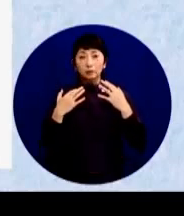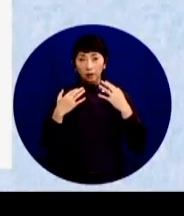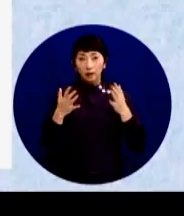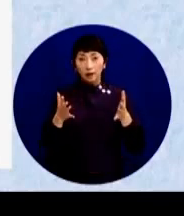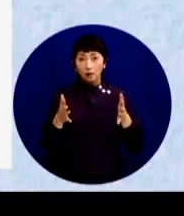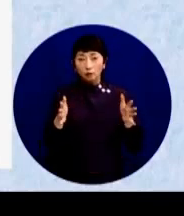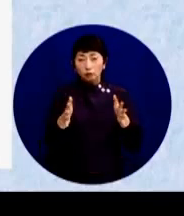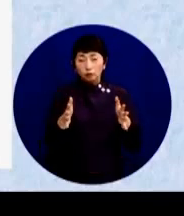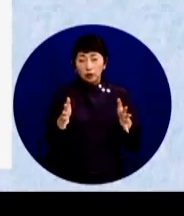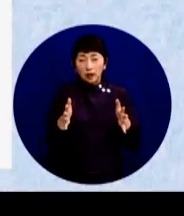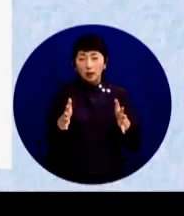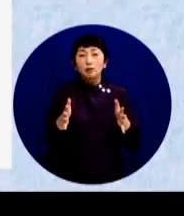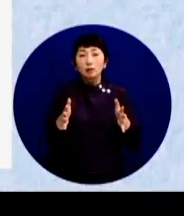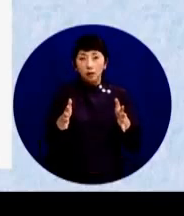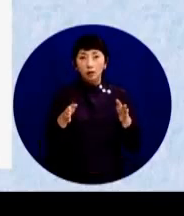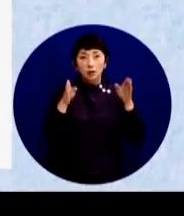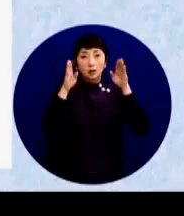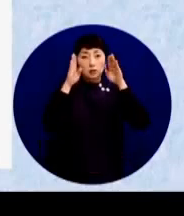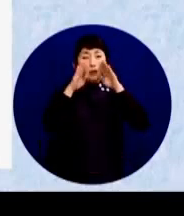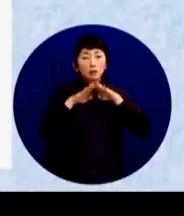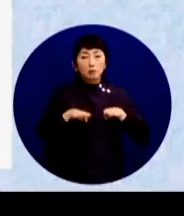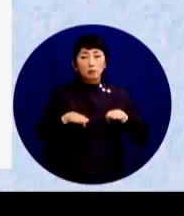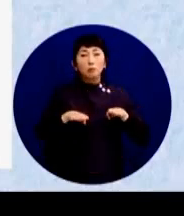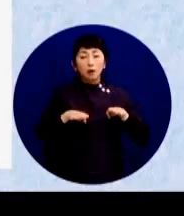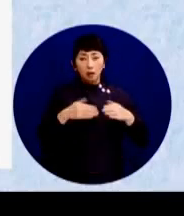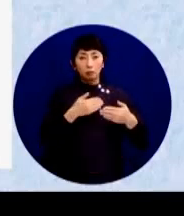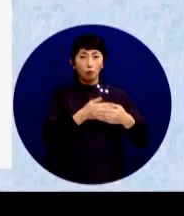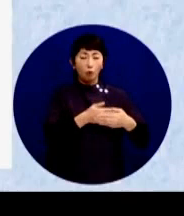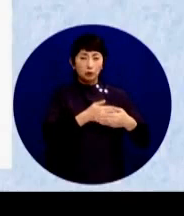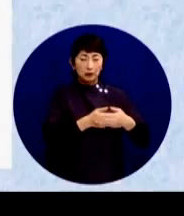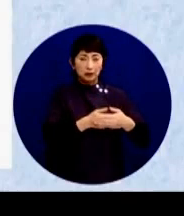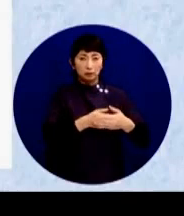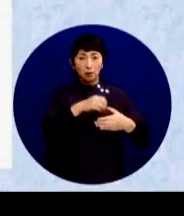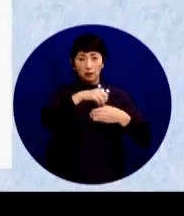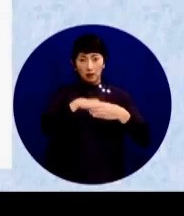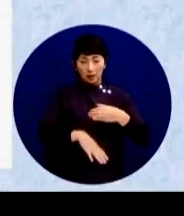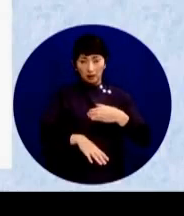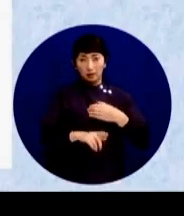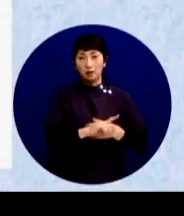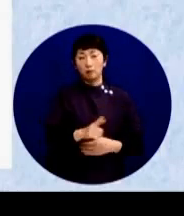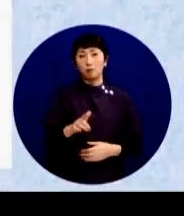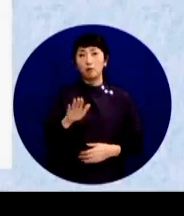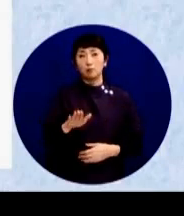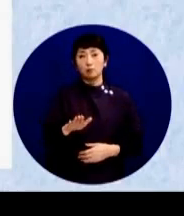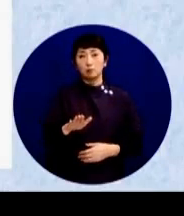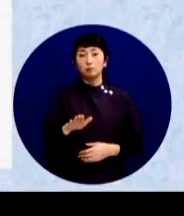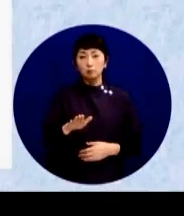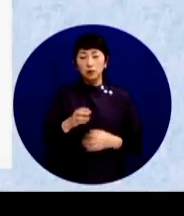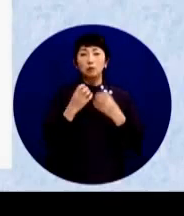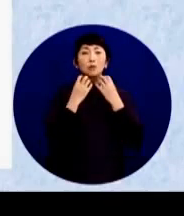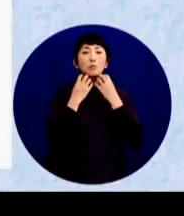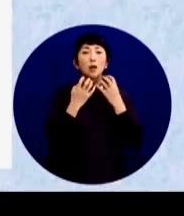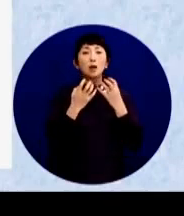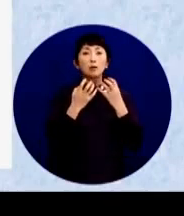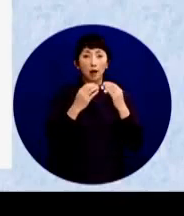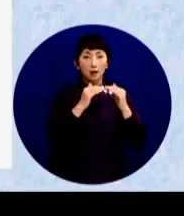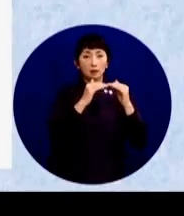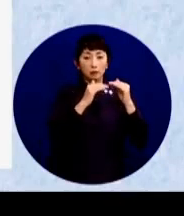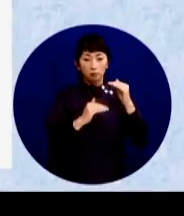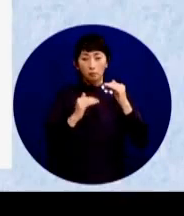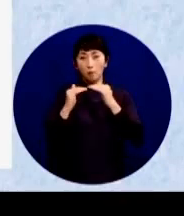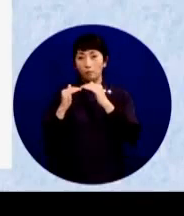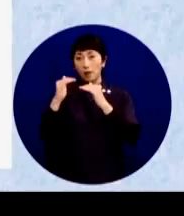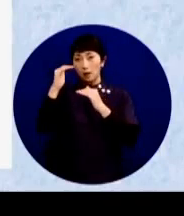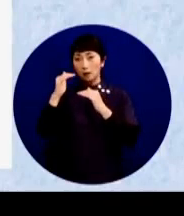え、体重減少、動悸、下痢などが起こります。喉元の腫れは機能低下症も機能亢